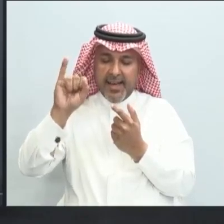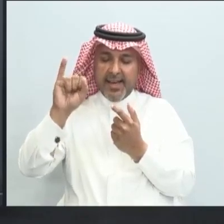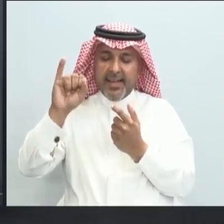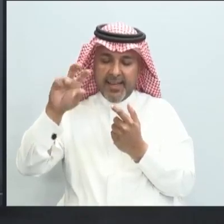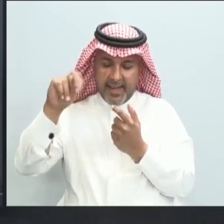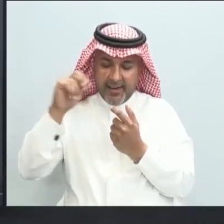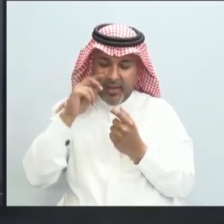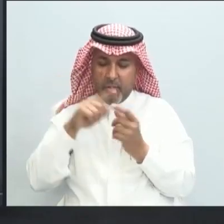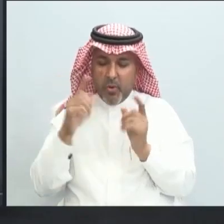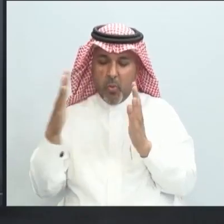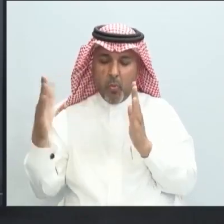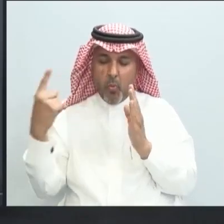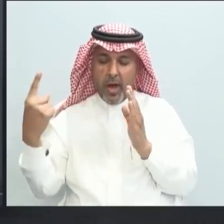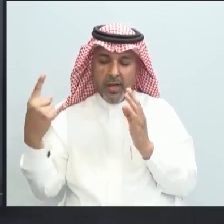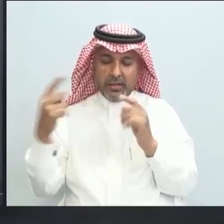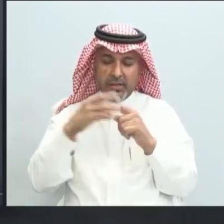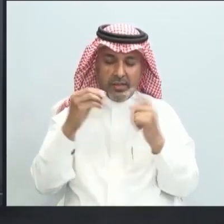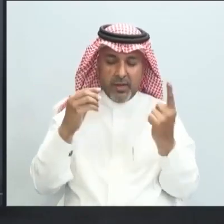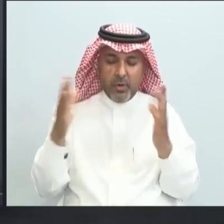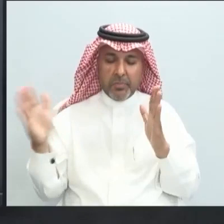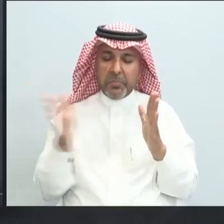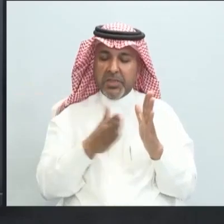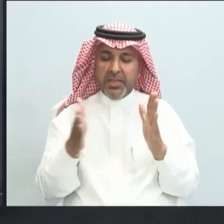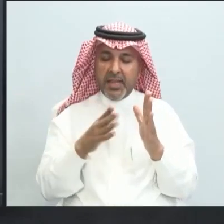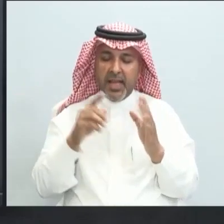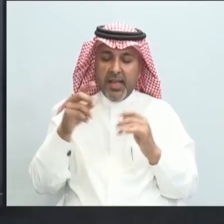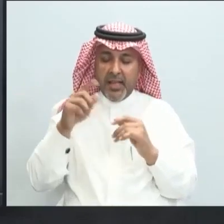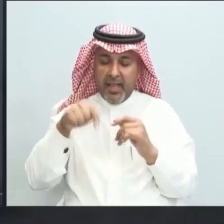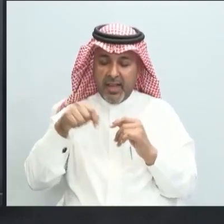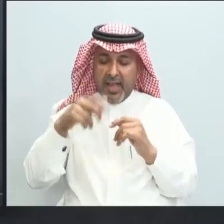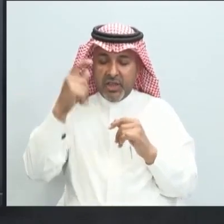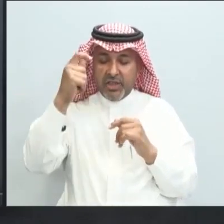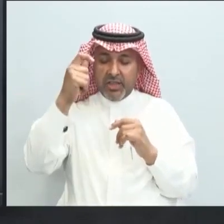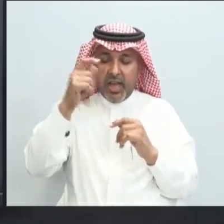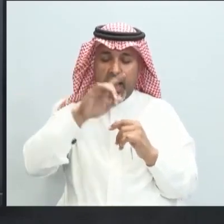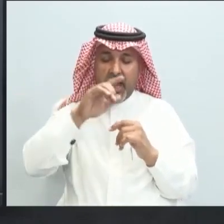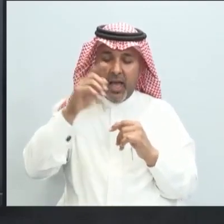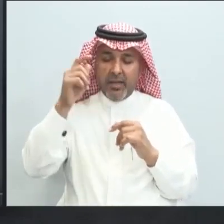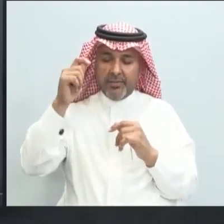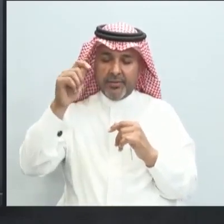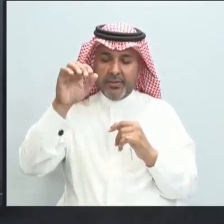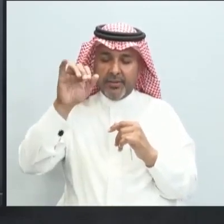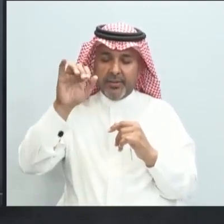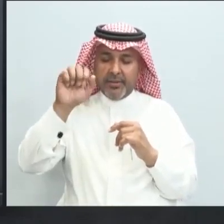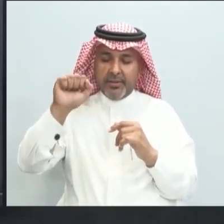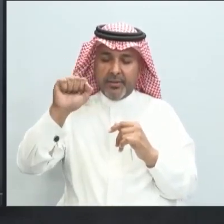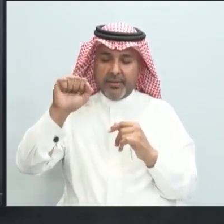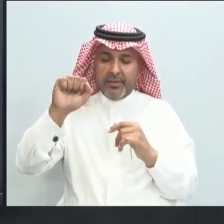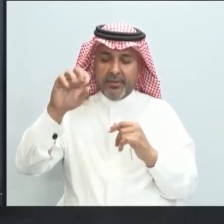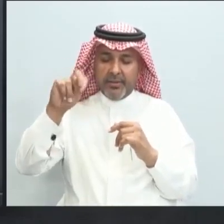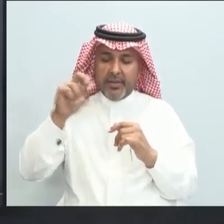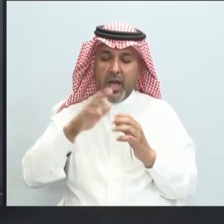التان في المدى في المجال أنه ما يقبل الزوايا الـ 90 والـ 270 وما شابهها اللي تتشابه معها في زاوية